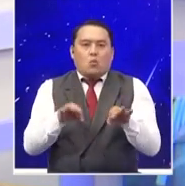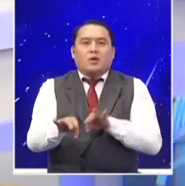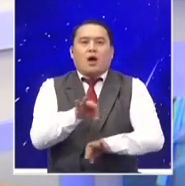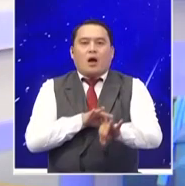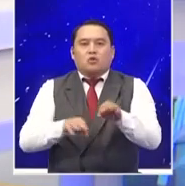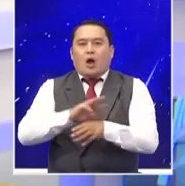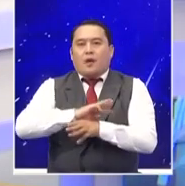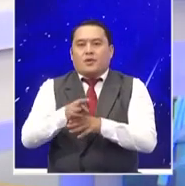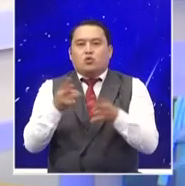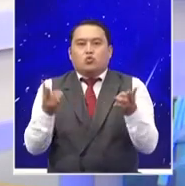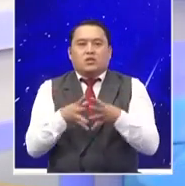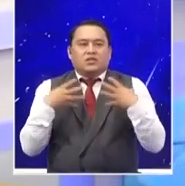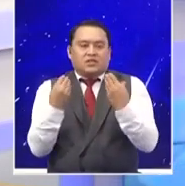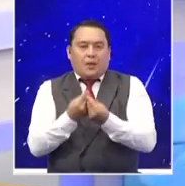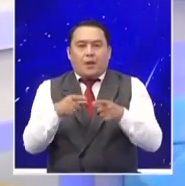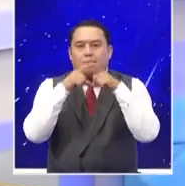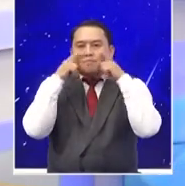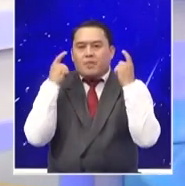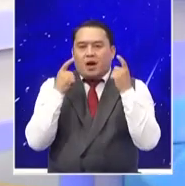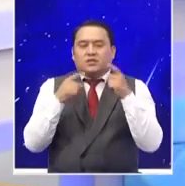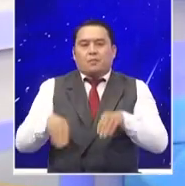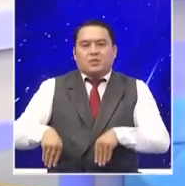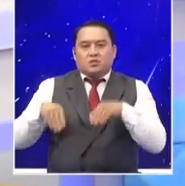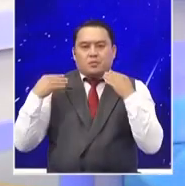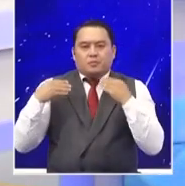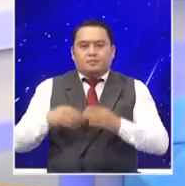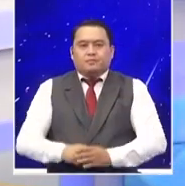проекты по обеспечению нуждающихся семей масками и постельным бельем.